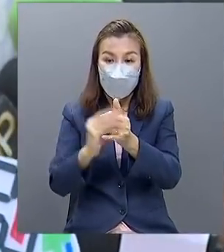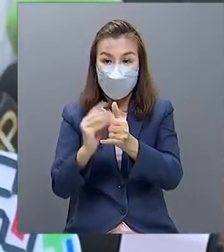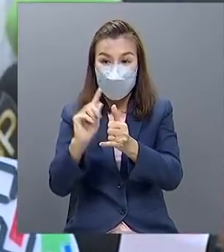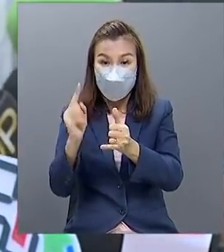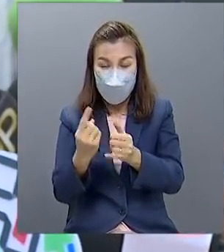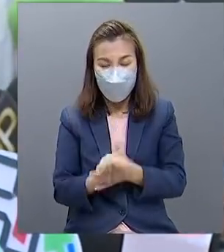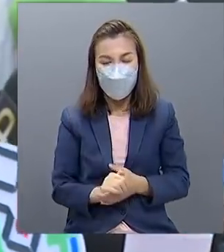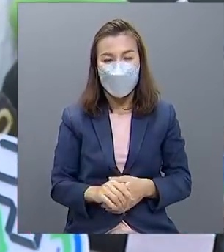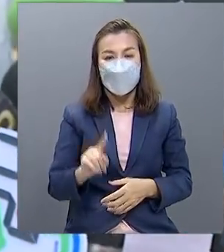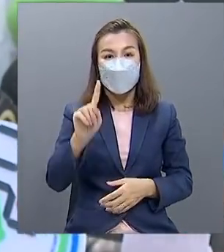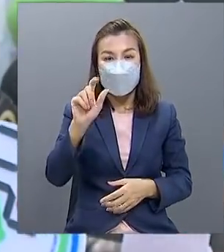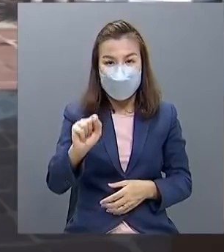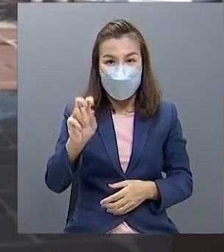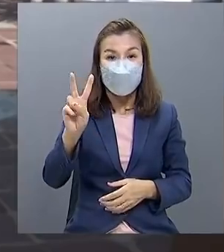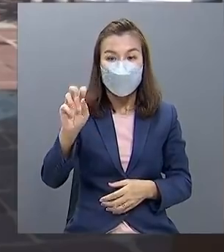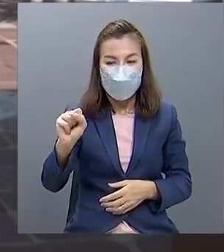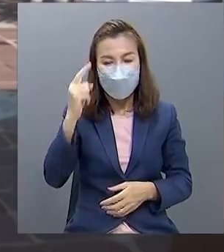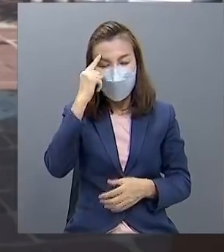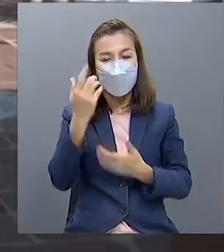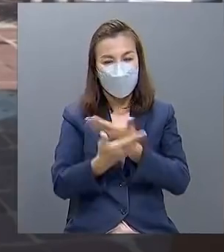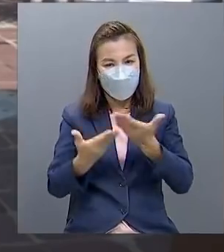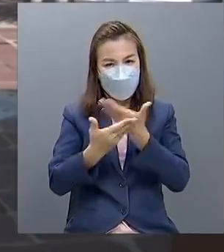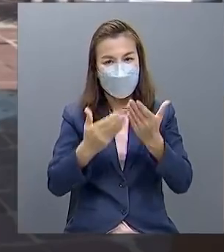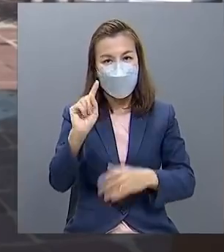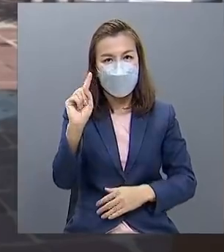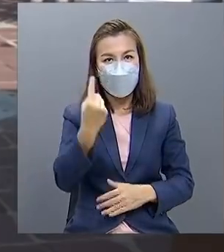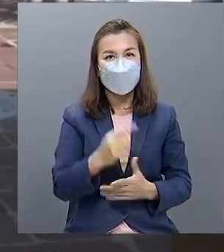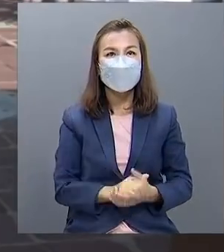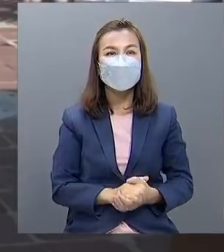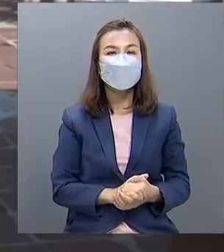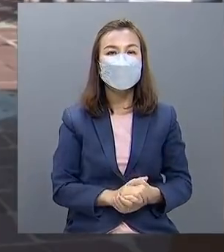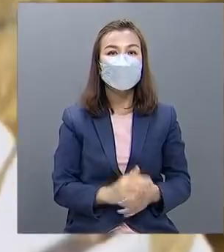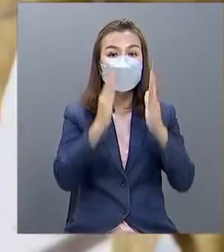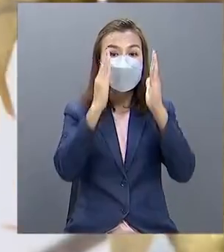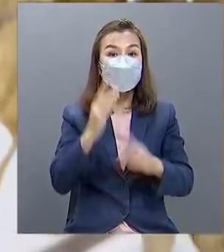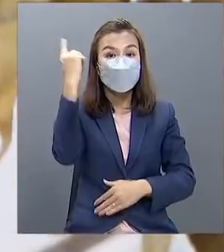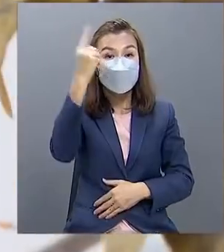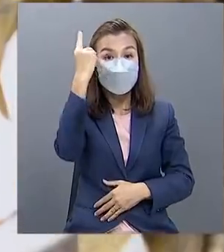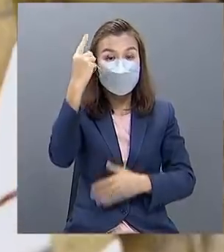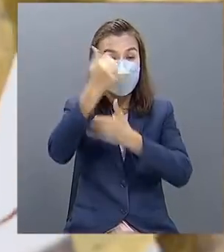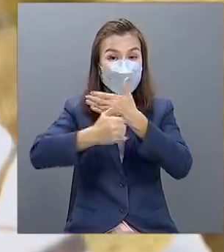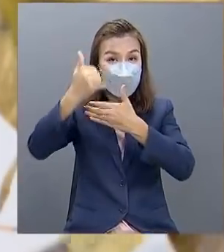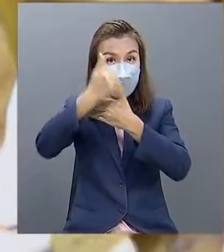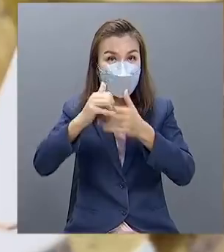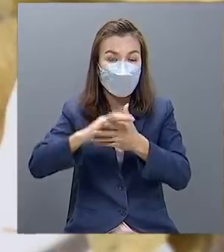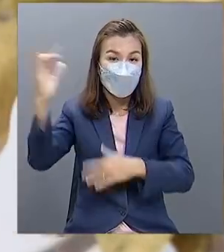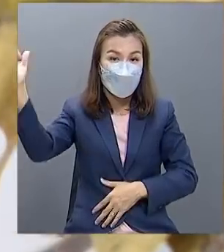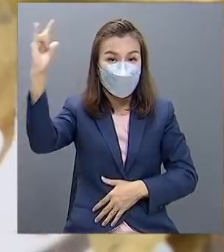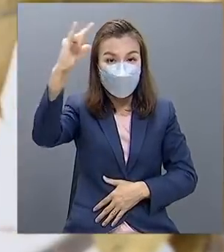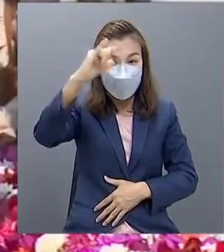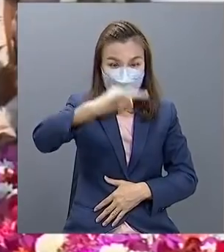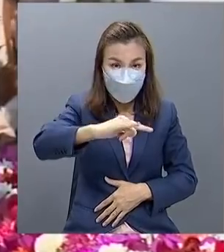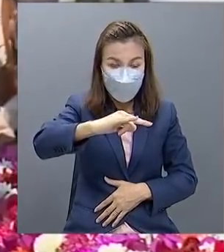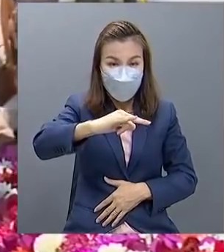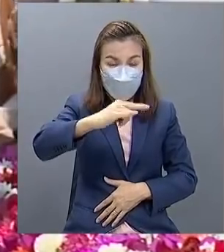ำมาพิจารณาใหม่อีกครั้งหนึ่ง นักท่องเที่ยวต่างชาติหลายคนนะคะเดินทางมาไทยเมื่อไม่กี่วันที่ผ่านมาค่ะด้วยระบบ